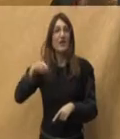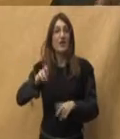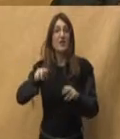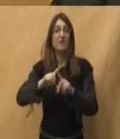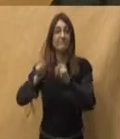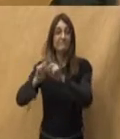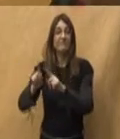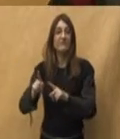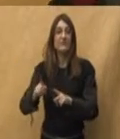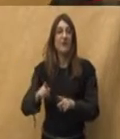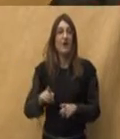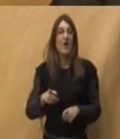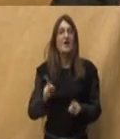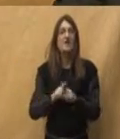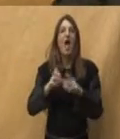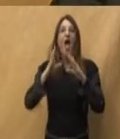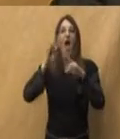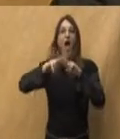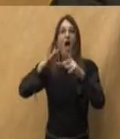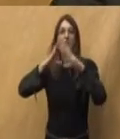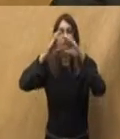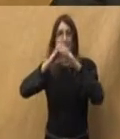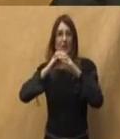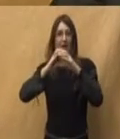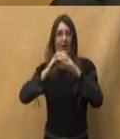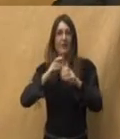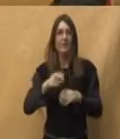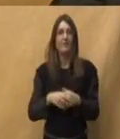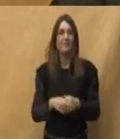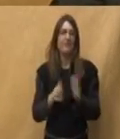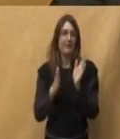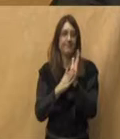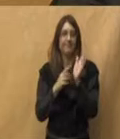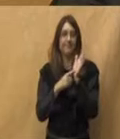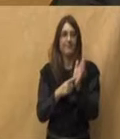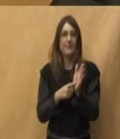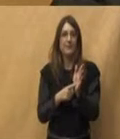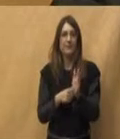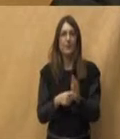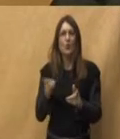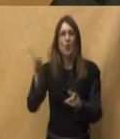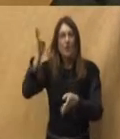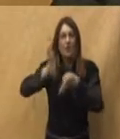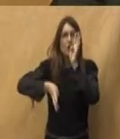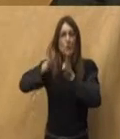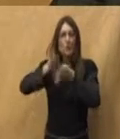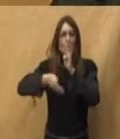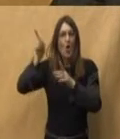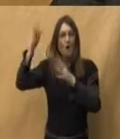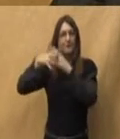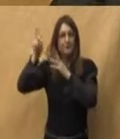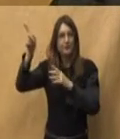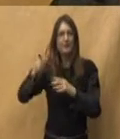ili recimo, da ne spominjem hamburger. Reću vam jedan primjer. Naravno, iz literature, u New Yorku je